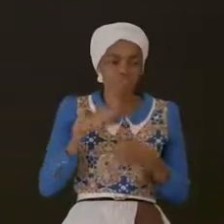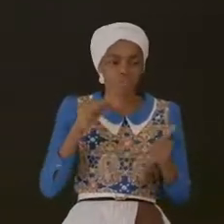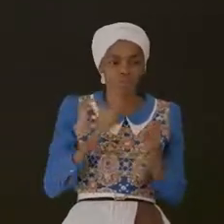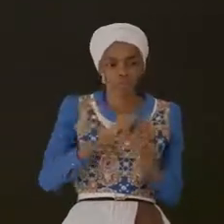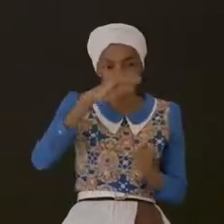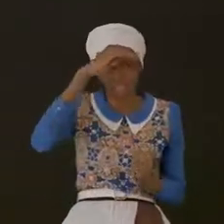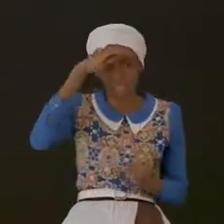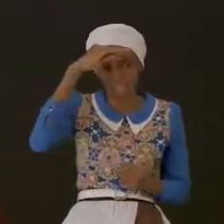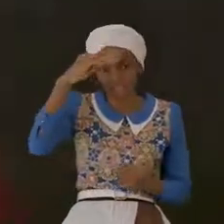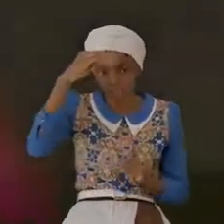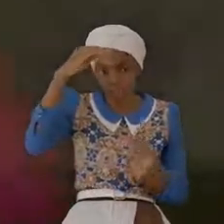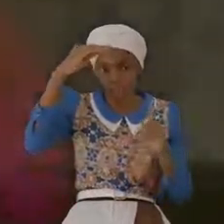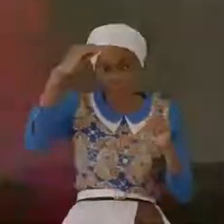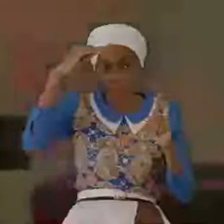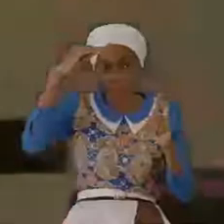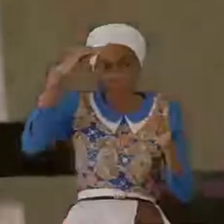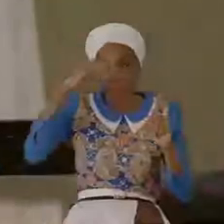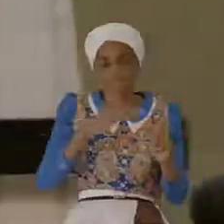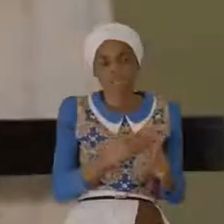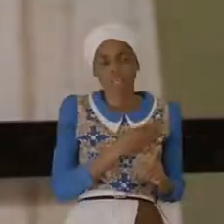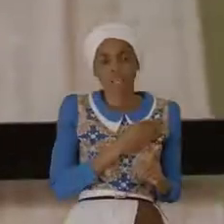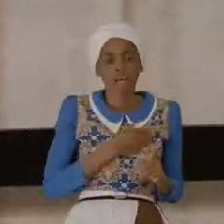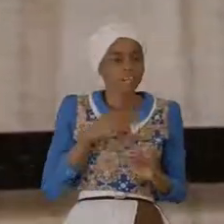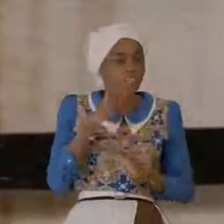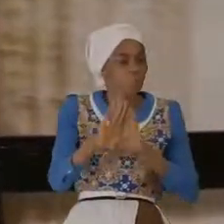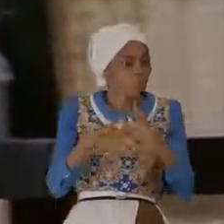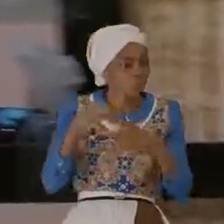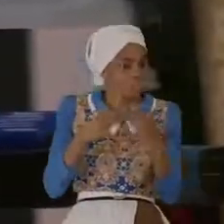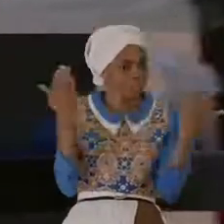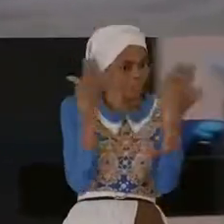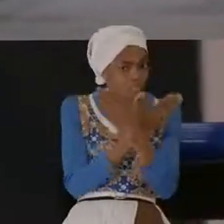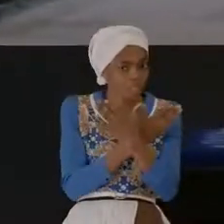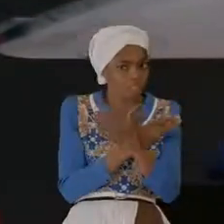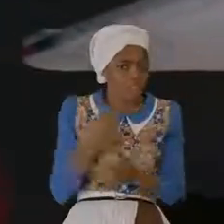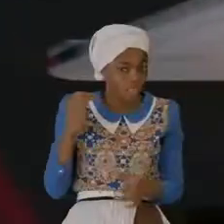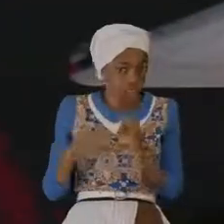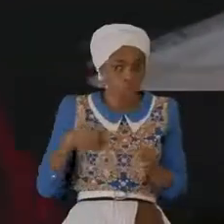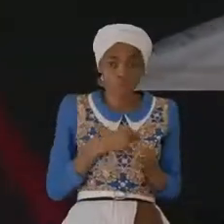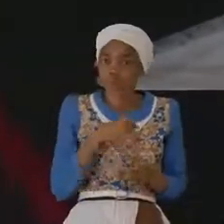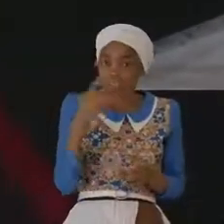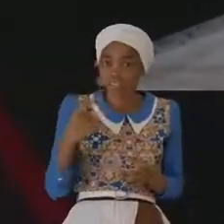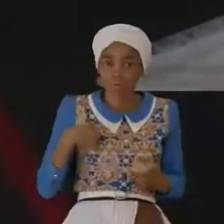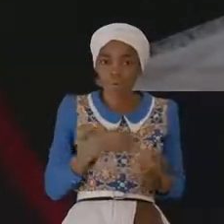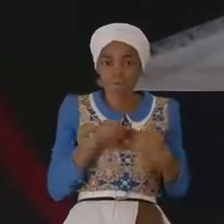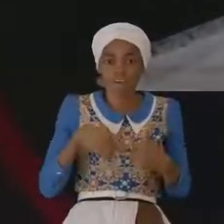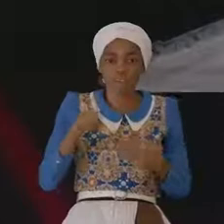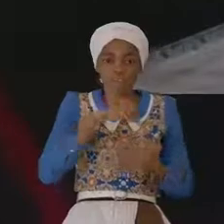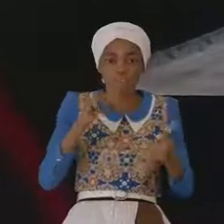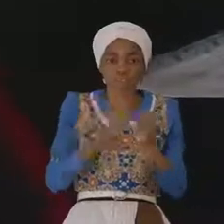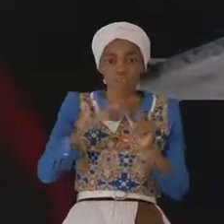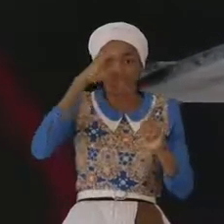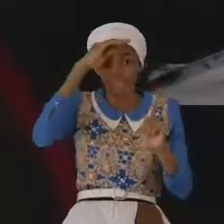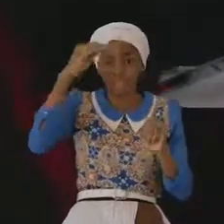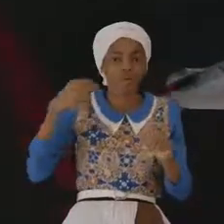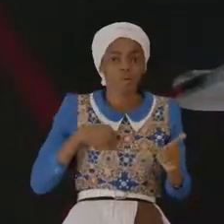communion avec lui et que nous marchons dans les ténèbres, si nous disons que nous sommes